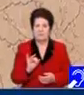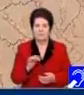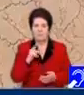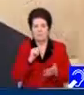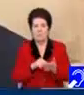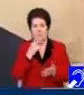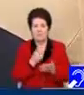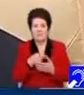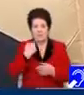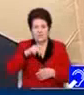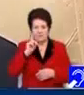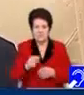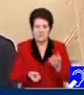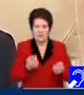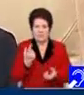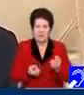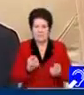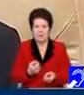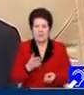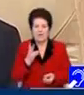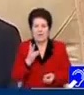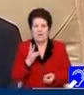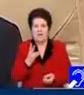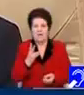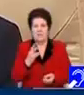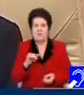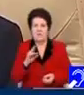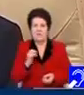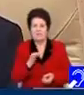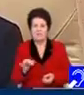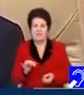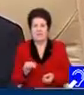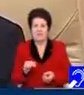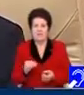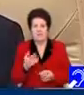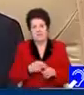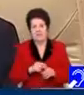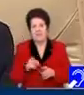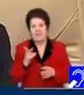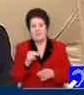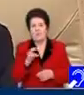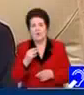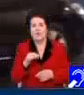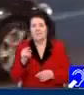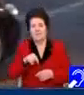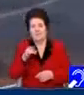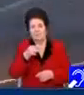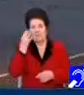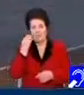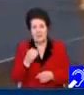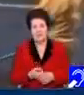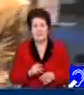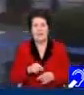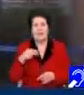vedere, pentru că știți cum mai apar nuanțe birocratice, ca de obicei în Republica Moldova. Asta se întâmpla în timp ce, într-o vizită la